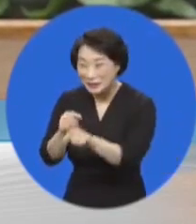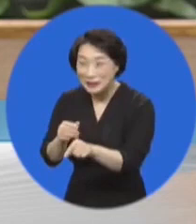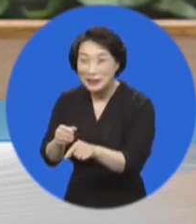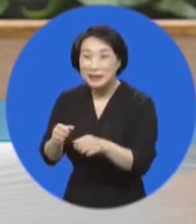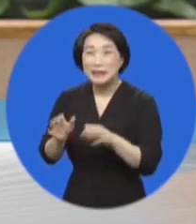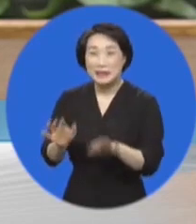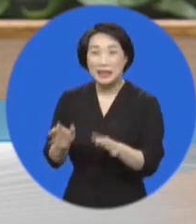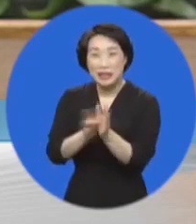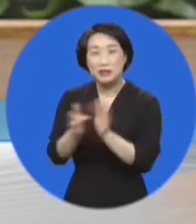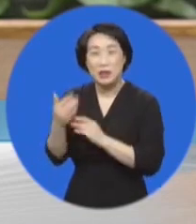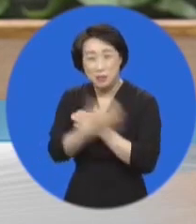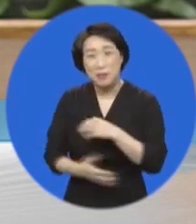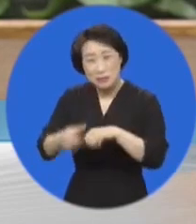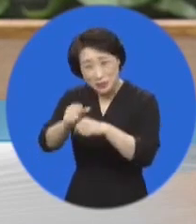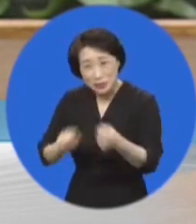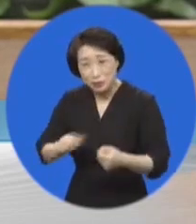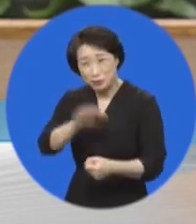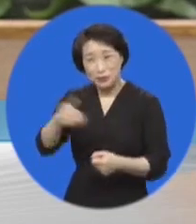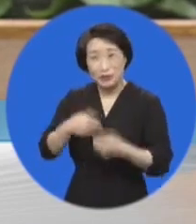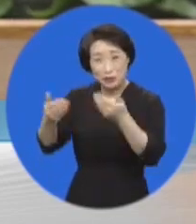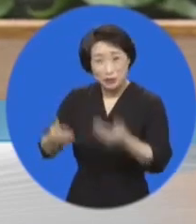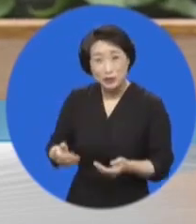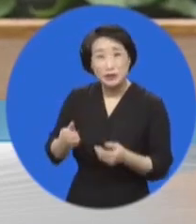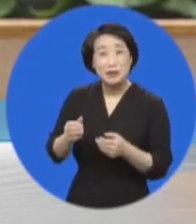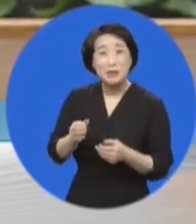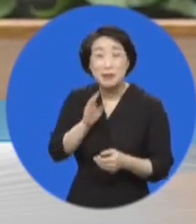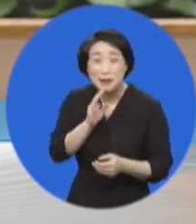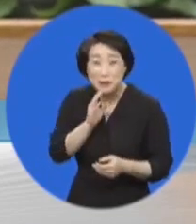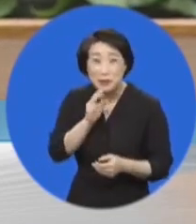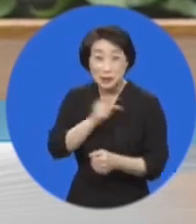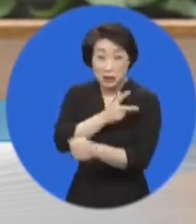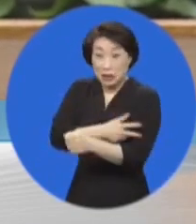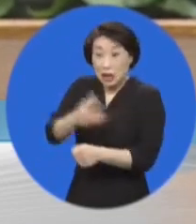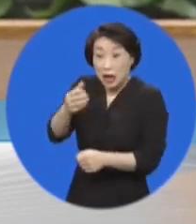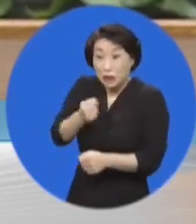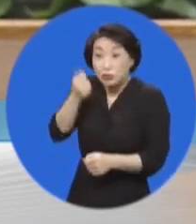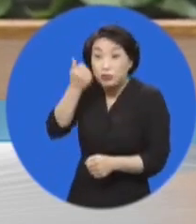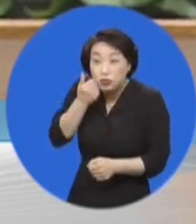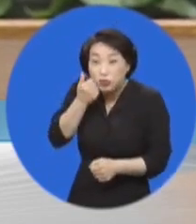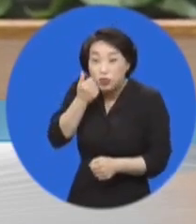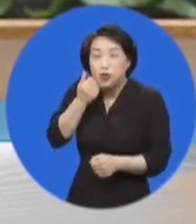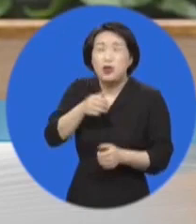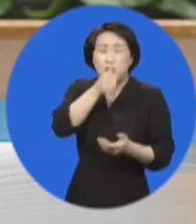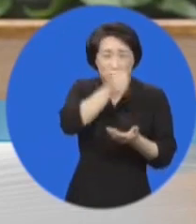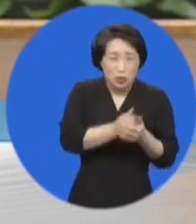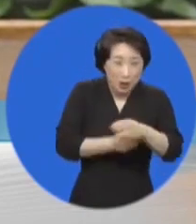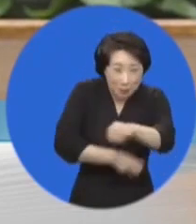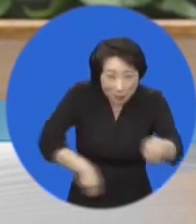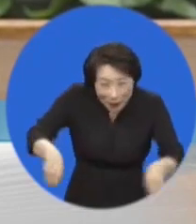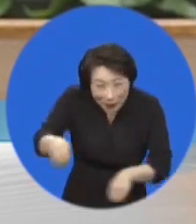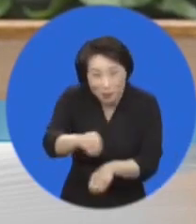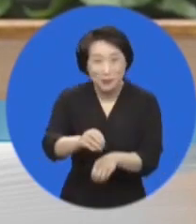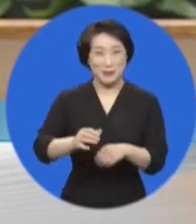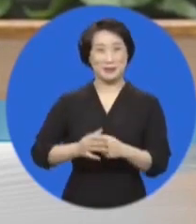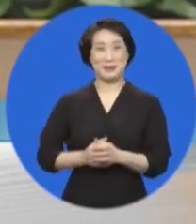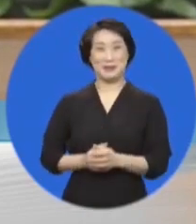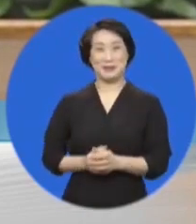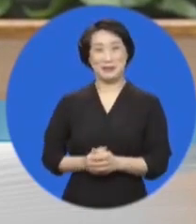사실을 찢어서 우리에게 주신 분에게 누가 받을 자격이 있느냐? 죄와 바꾼다 이